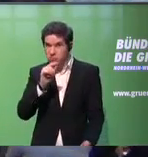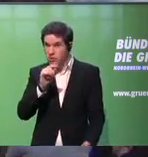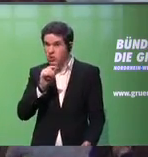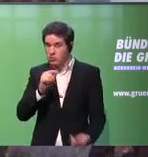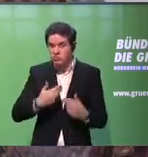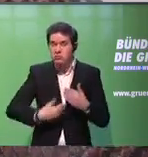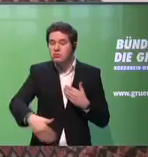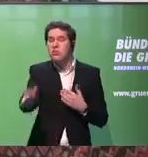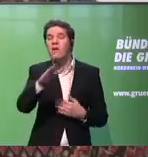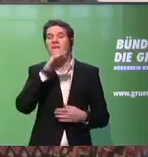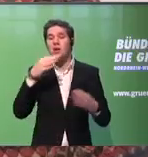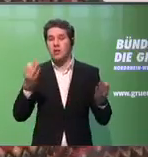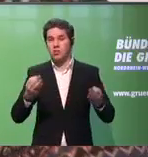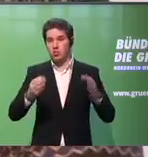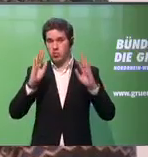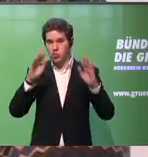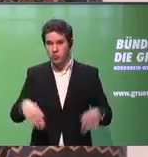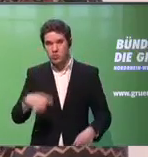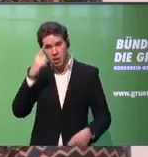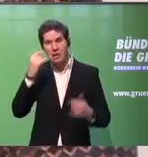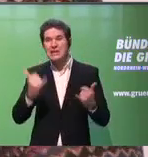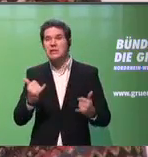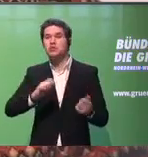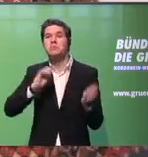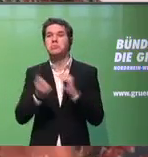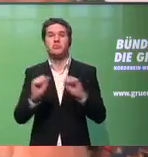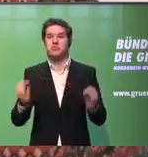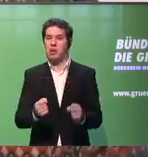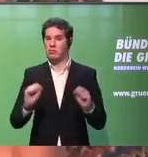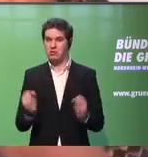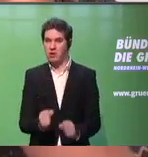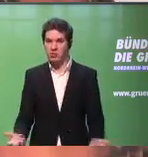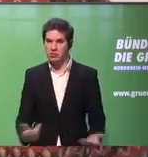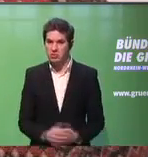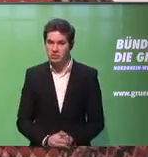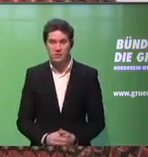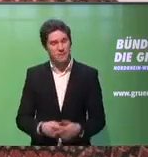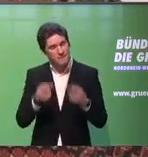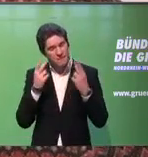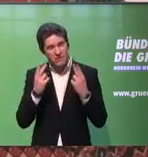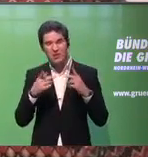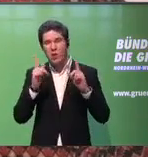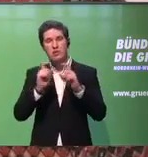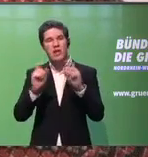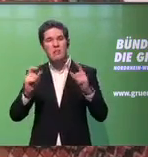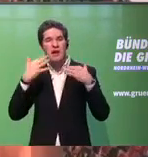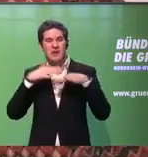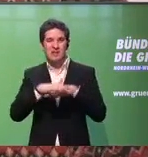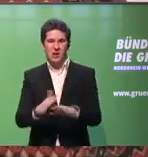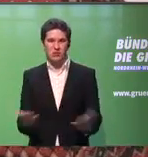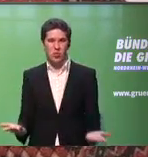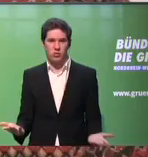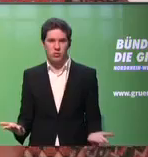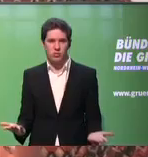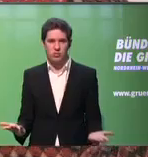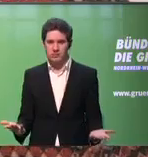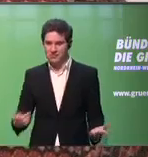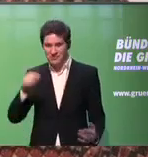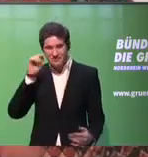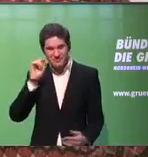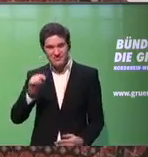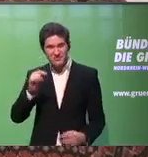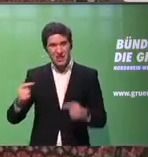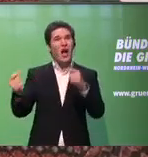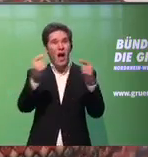Linien und im Detail zu tun. Und Integration, ja, ist das, was bei dieser